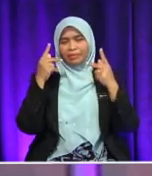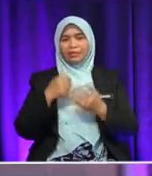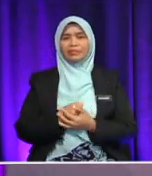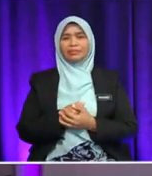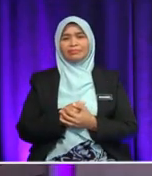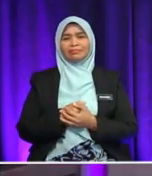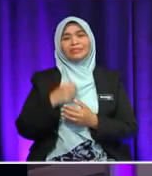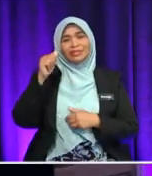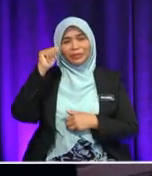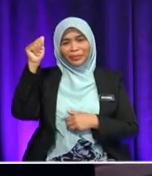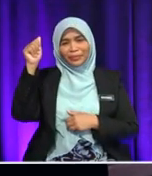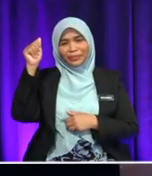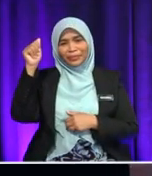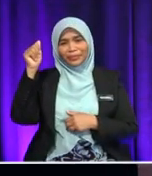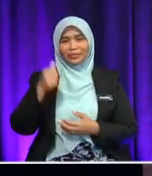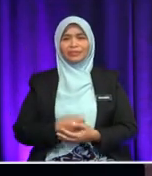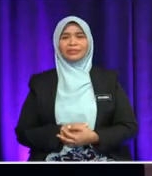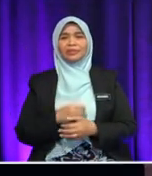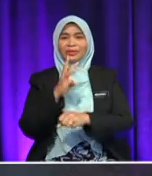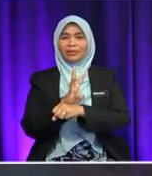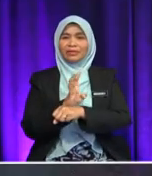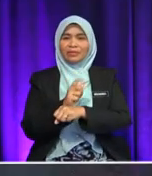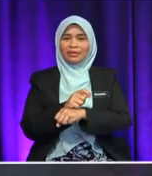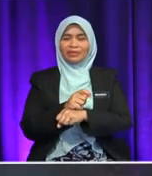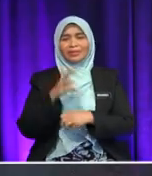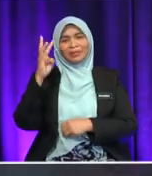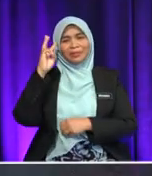Assalamualaikum warahmatullahi wabarakatuh